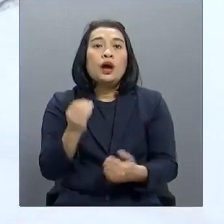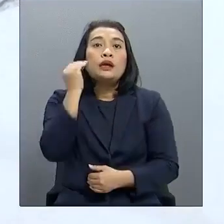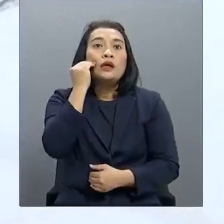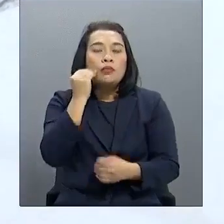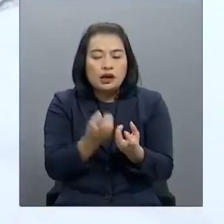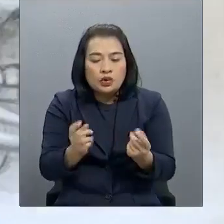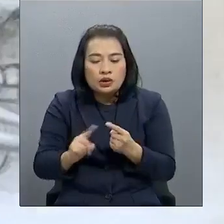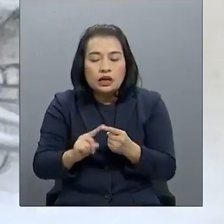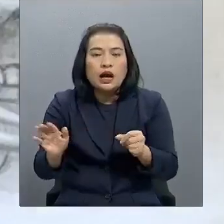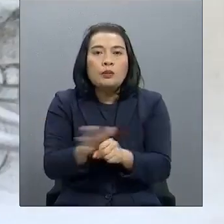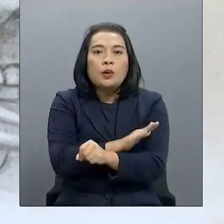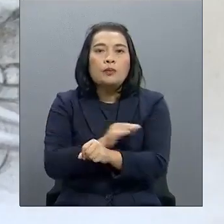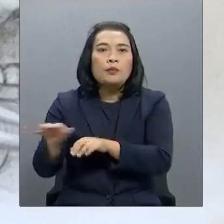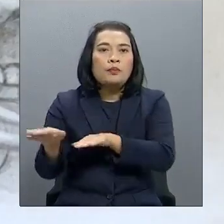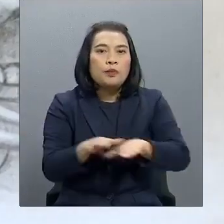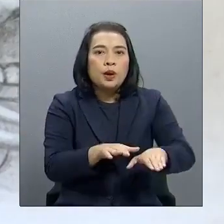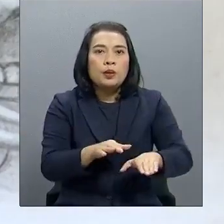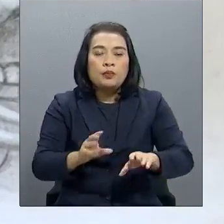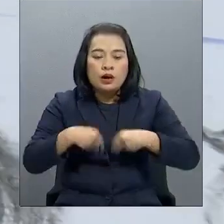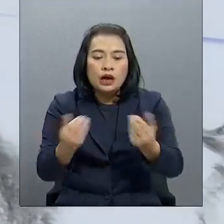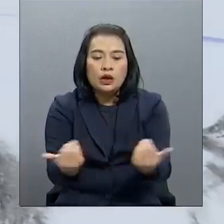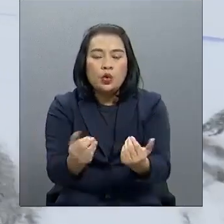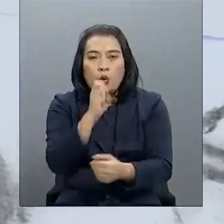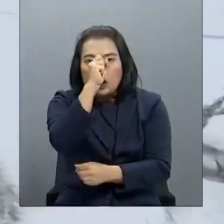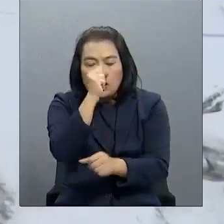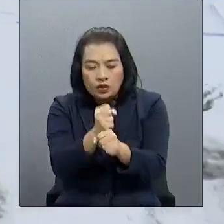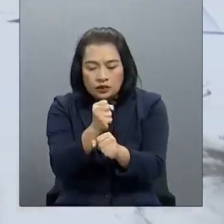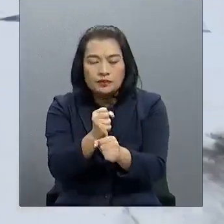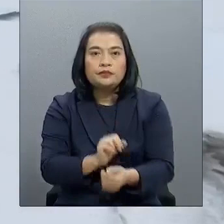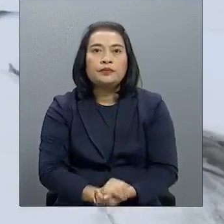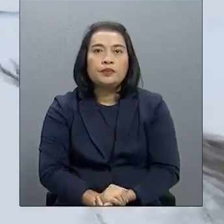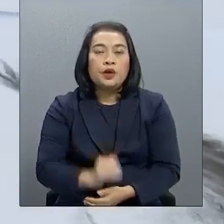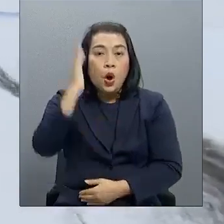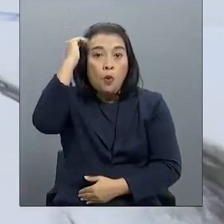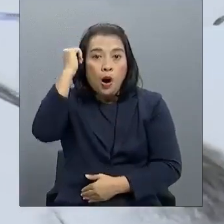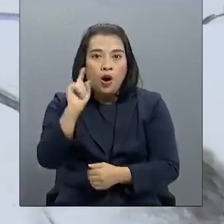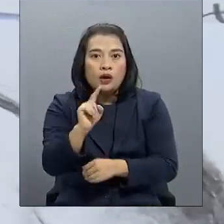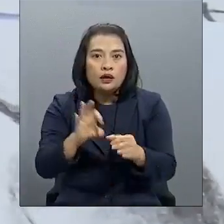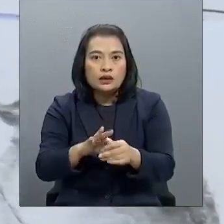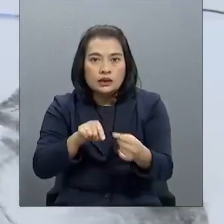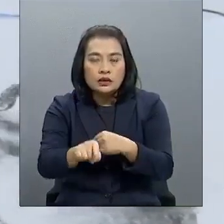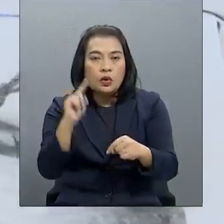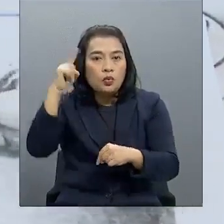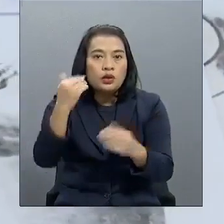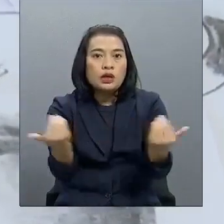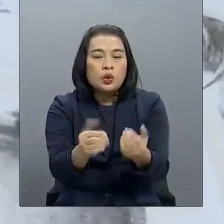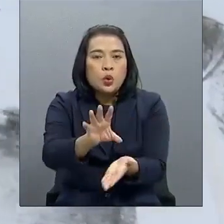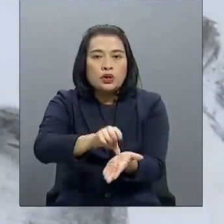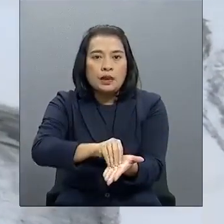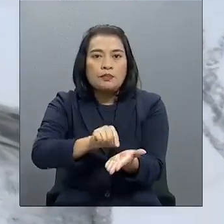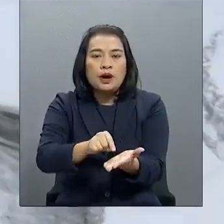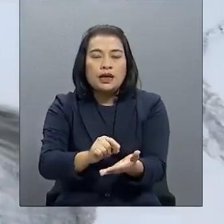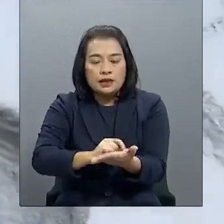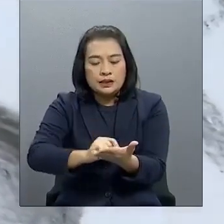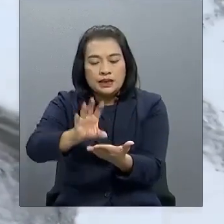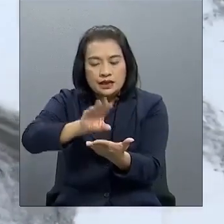บทั้งด้านจิตรกรรมและงานปั้นให้ลูกๆได้ทดลองโดยอีกหน้าที่ของพ่อคือสะสมผลงานลูกสาวเก็บไว้เป็นบันทึก